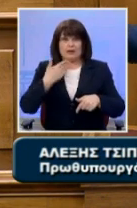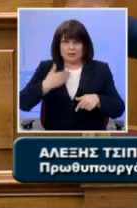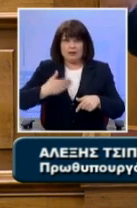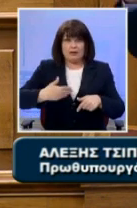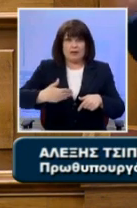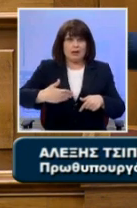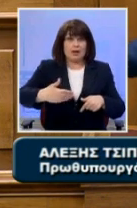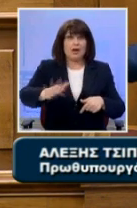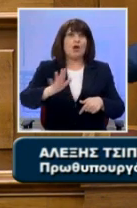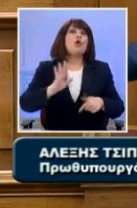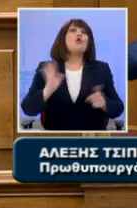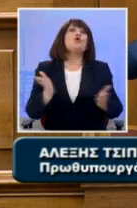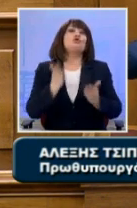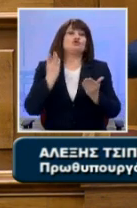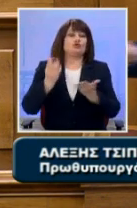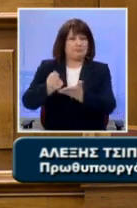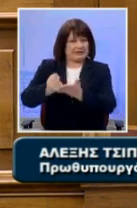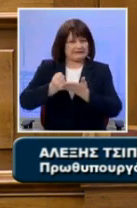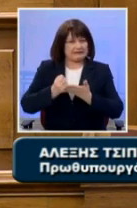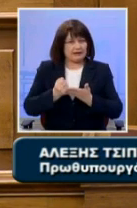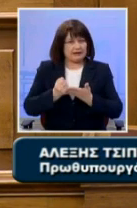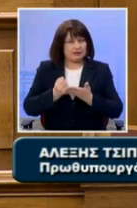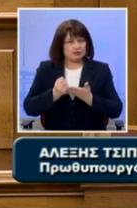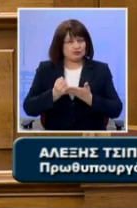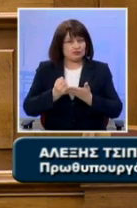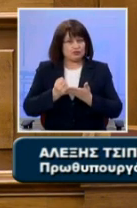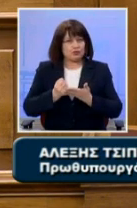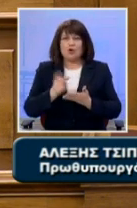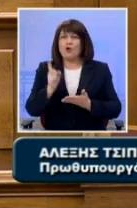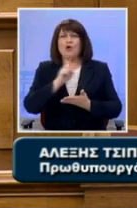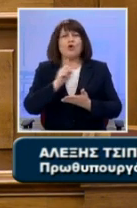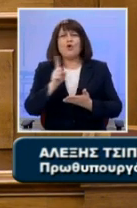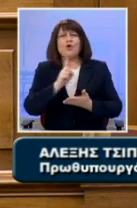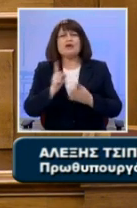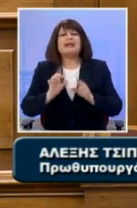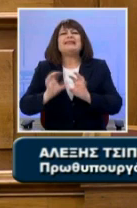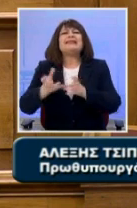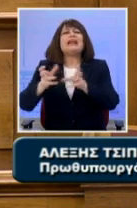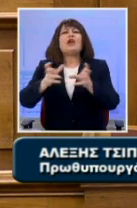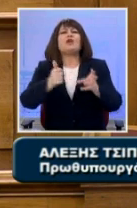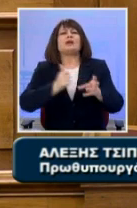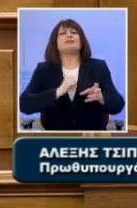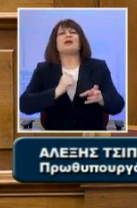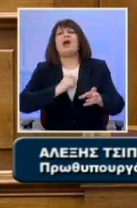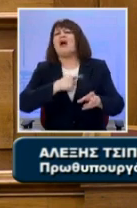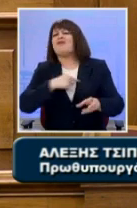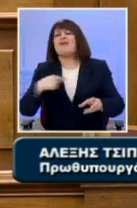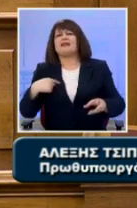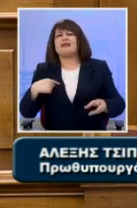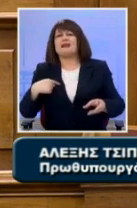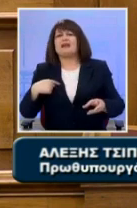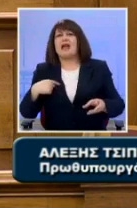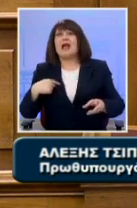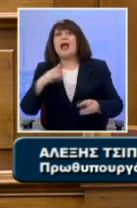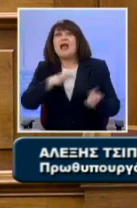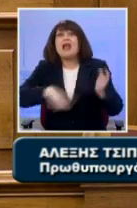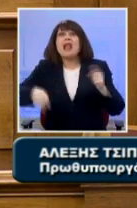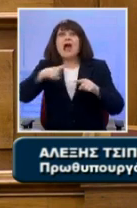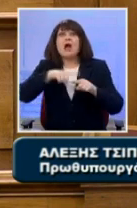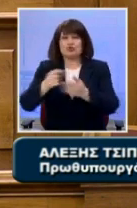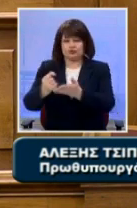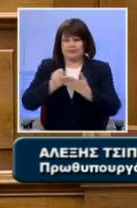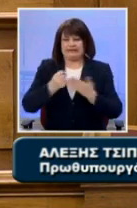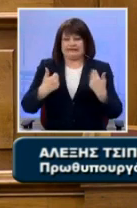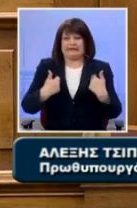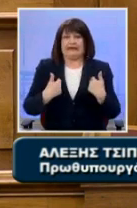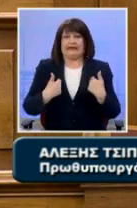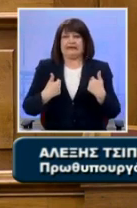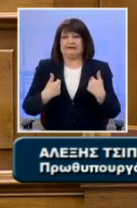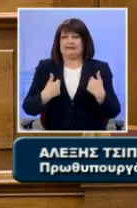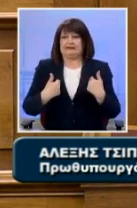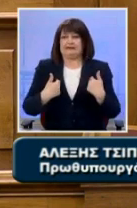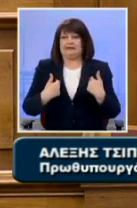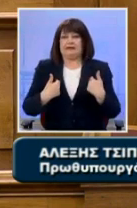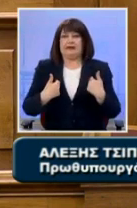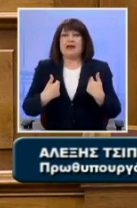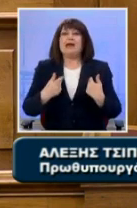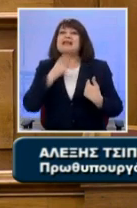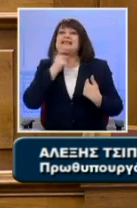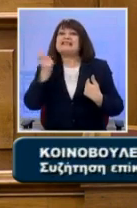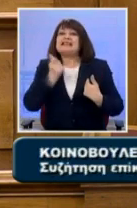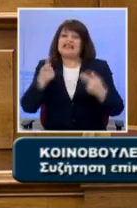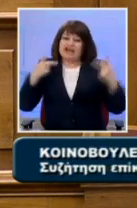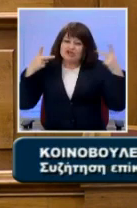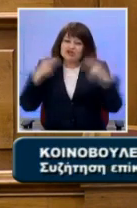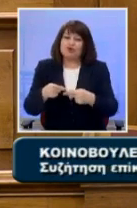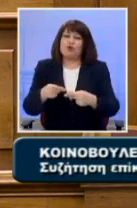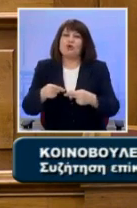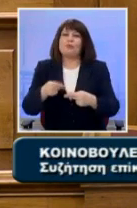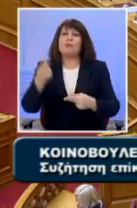για όσο μας στηρίζουν, δεν είναι αυτοί που ελέγχουν τα μέσα ενημέρωσης, αλλά είναι ο ελληνικός λαός. Είναι αυτοί που τους κόπηκαν οι